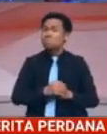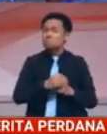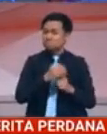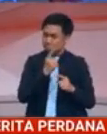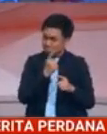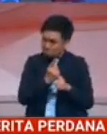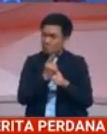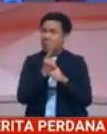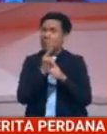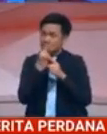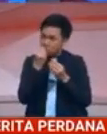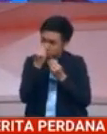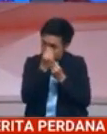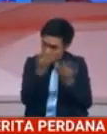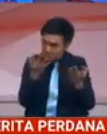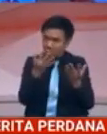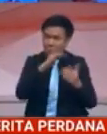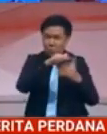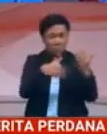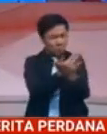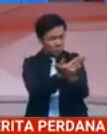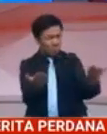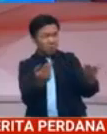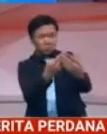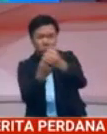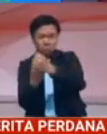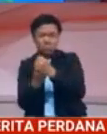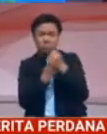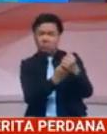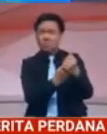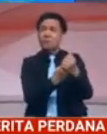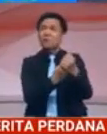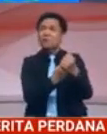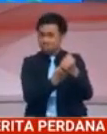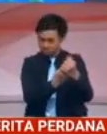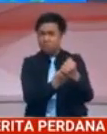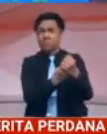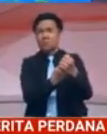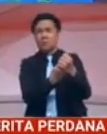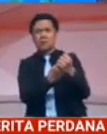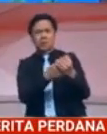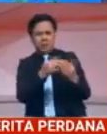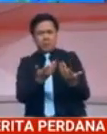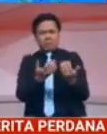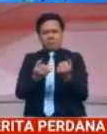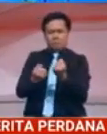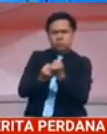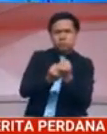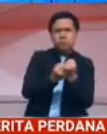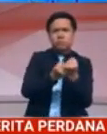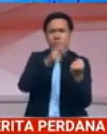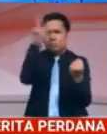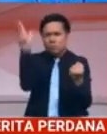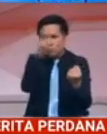katakan perpaduan sedara-sedarilah yang telah membolehkan kerajaan mengurus wabak ini